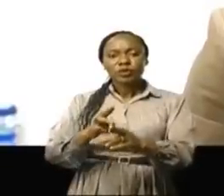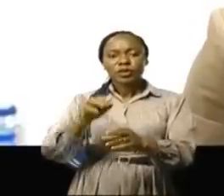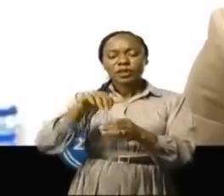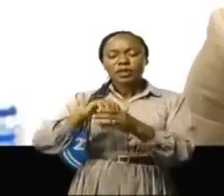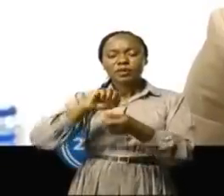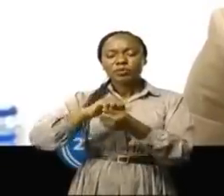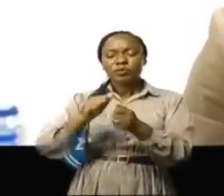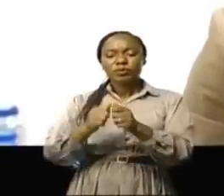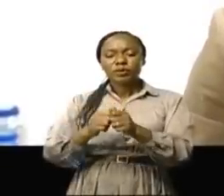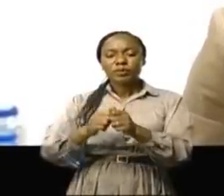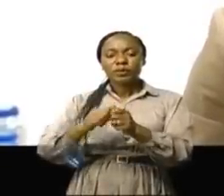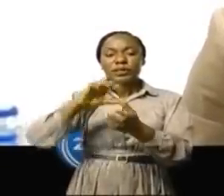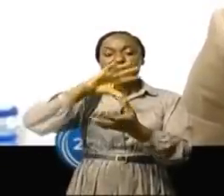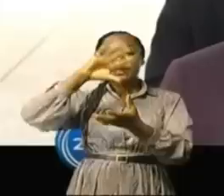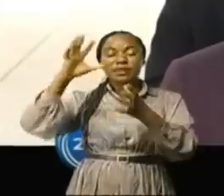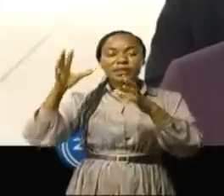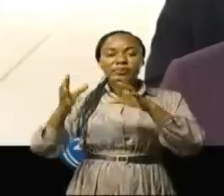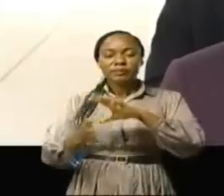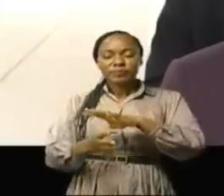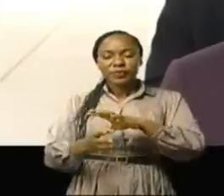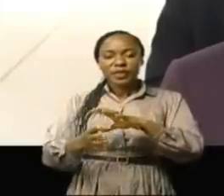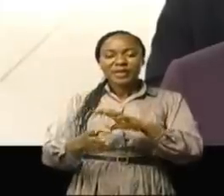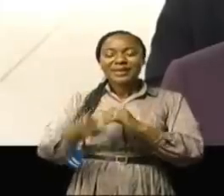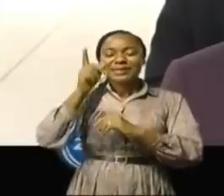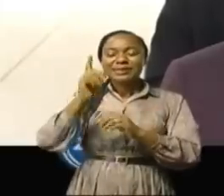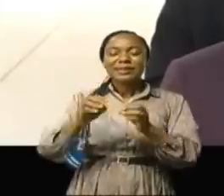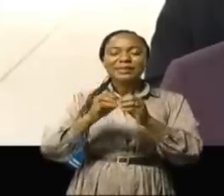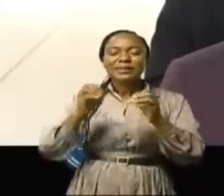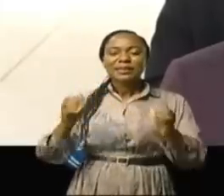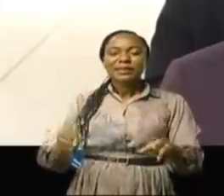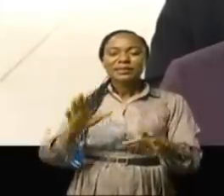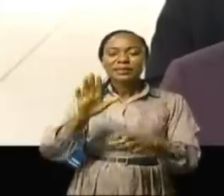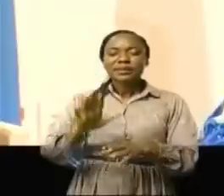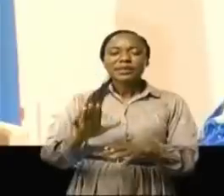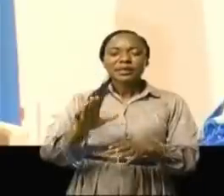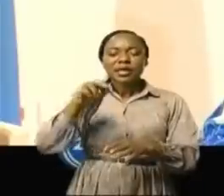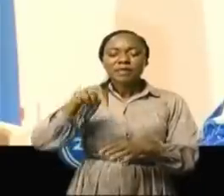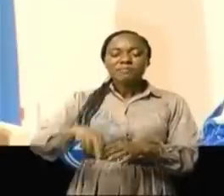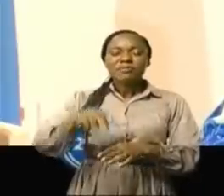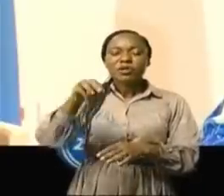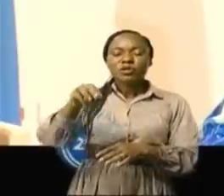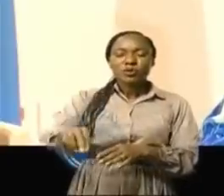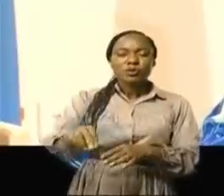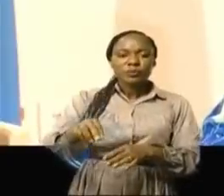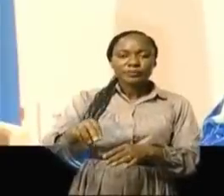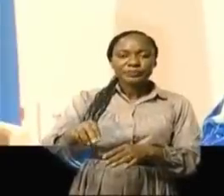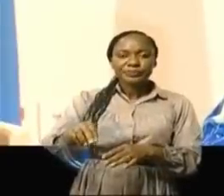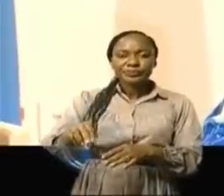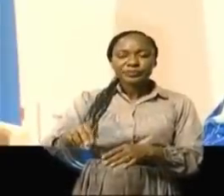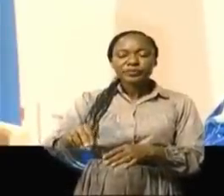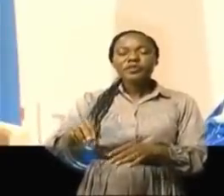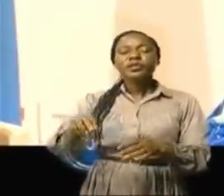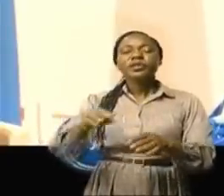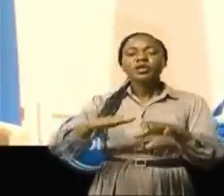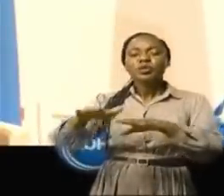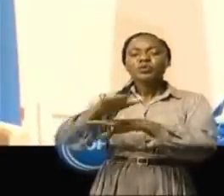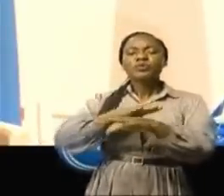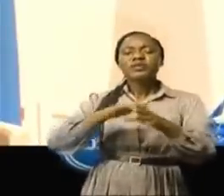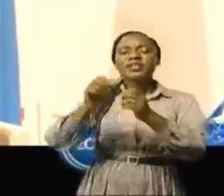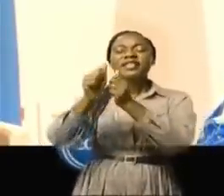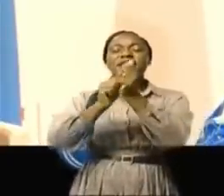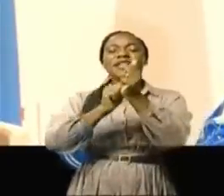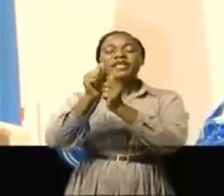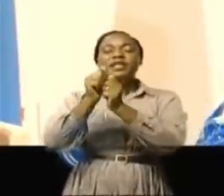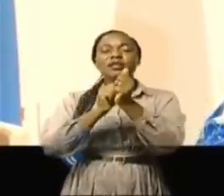du climat. Les 155 millions d'hectares de forêts tropicales humides du couvert forestier de la